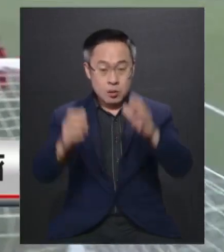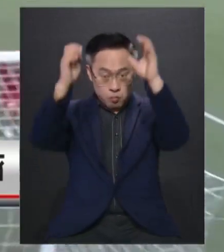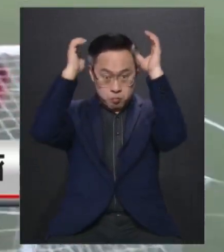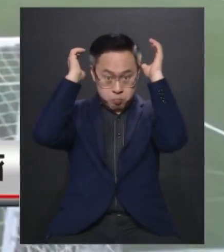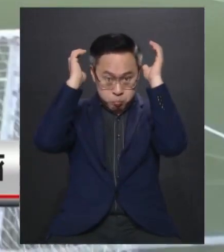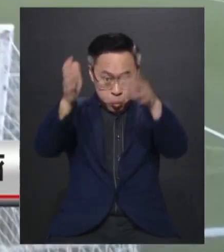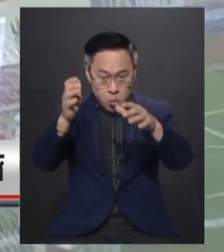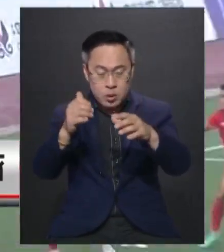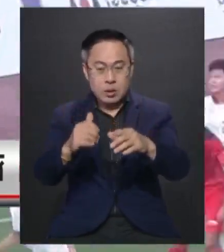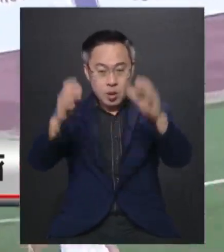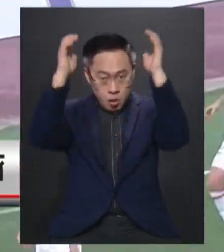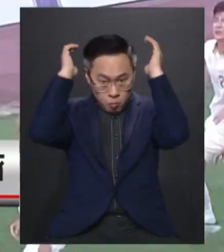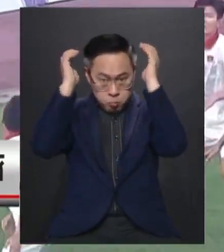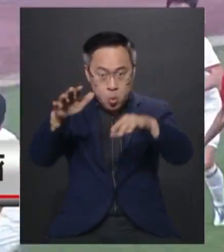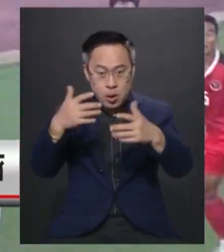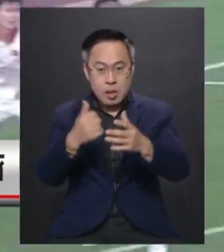ประตูต่อ 1ค่ะ